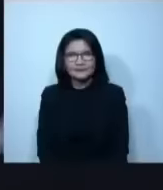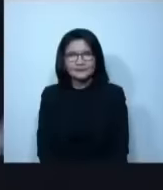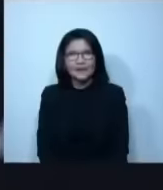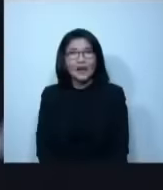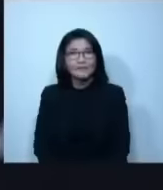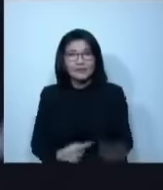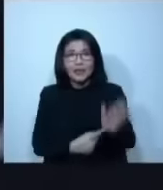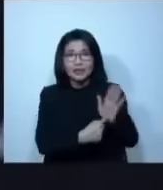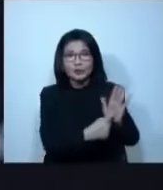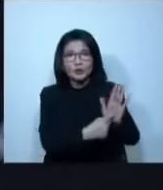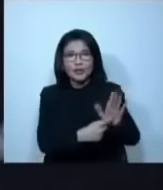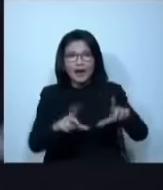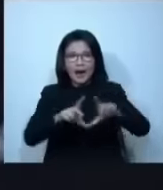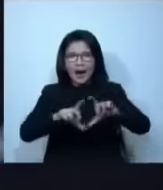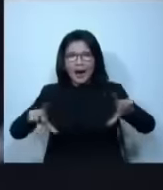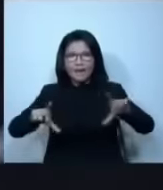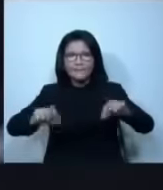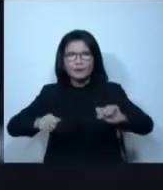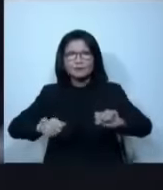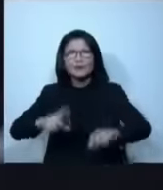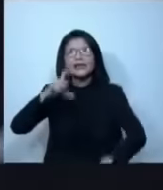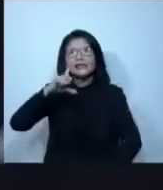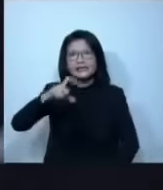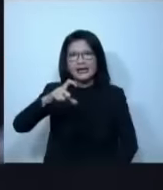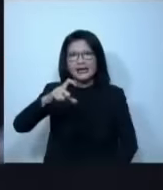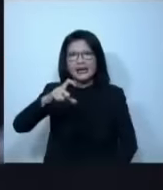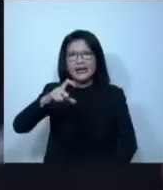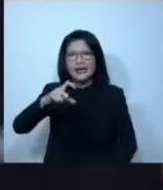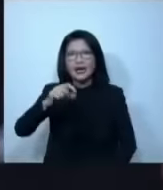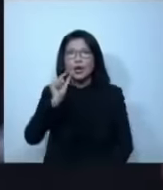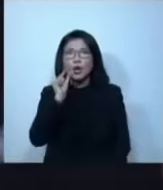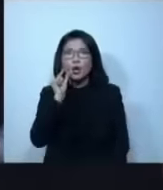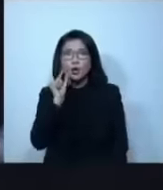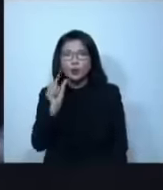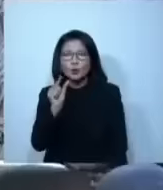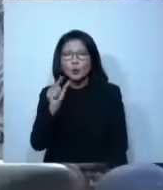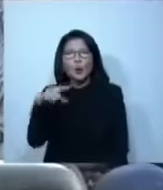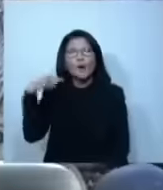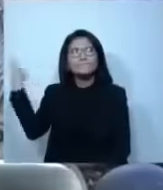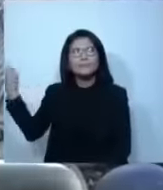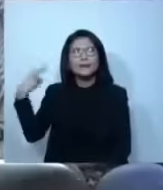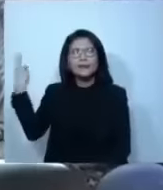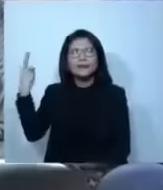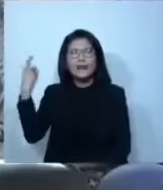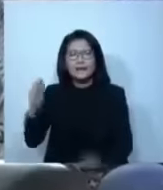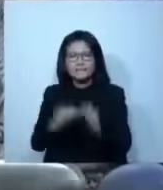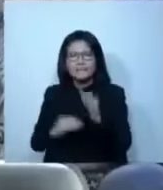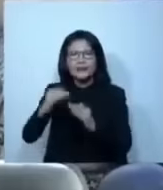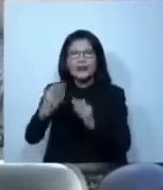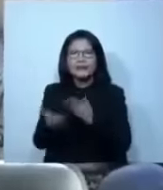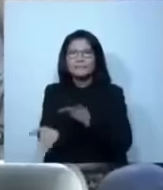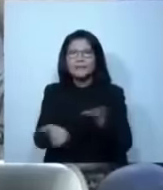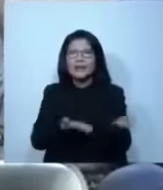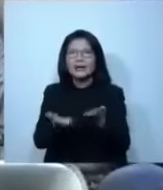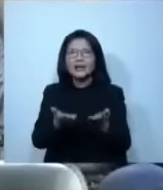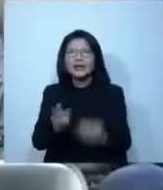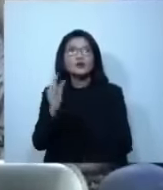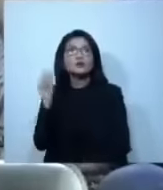Bisa ditunjukkan amplop C. Amplop C untuk pemerintahan dan peningkatan pelayanan publik.